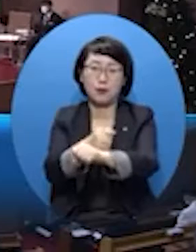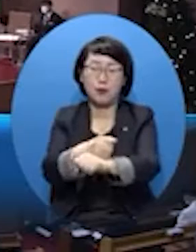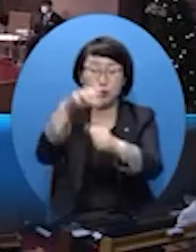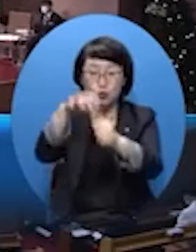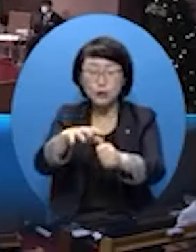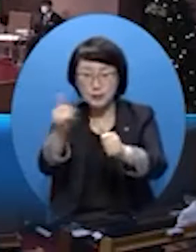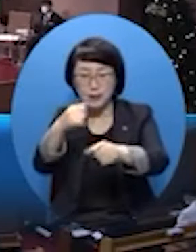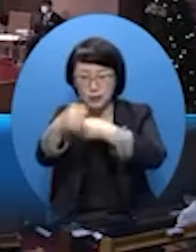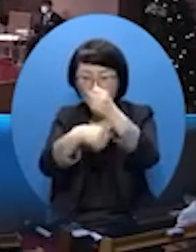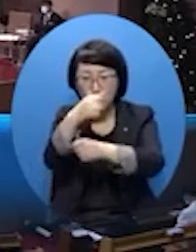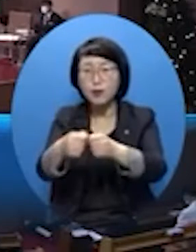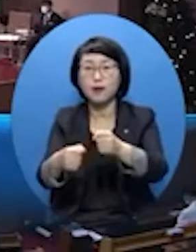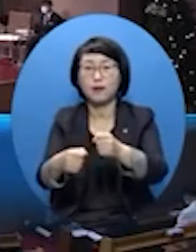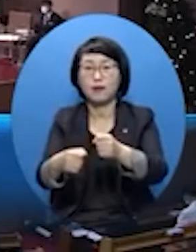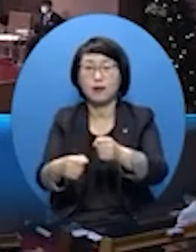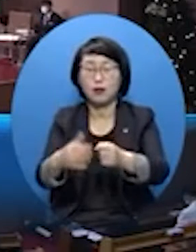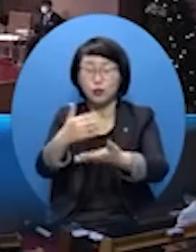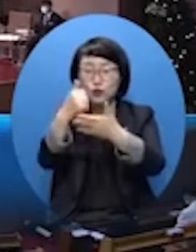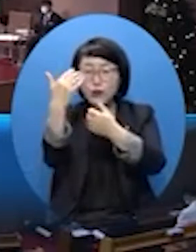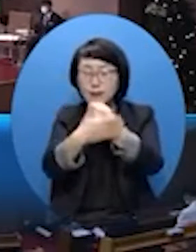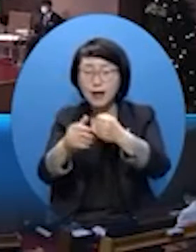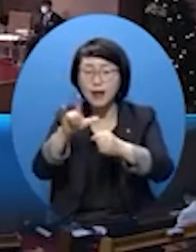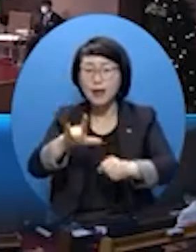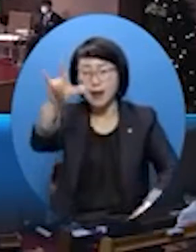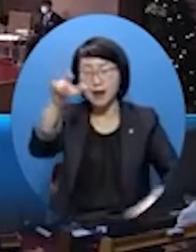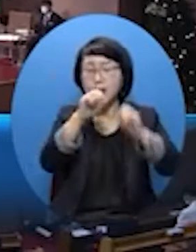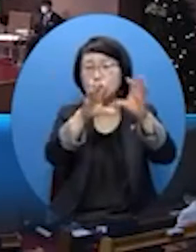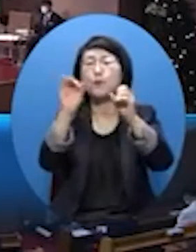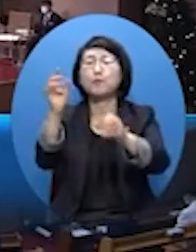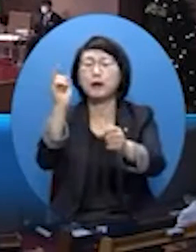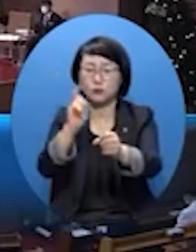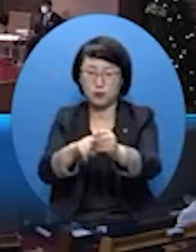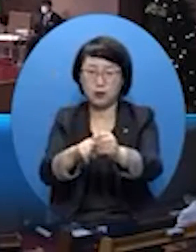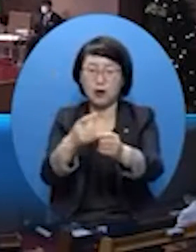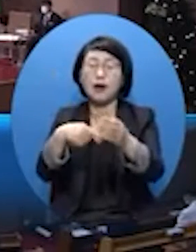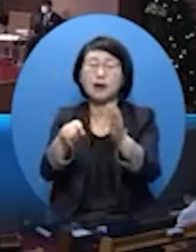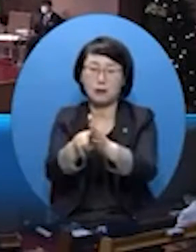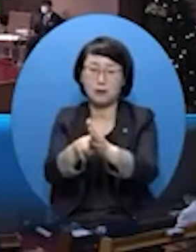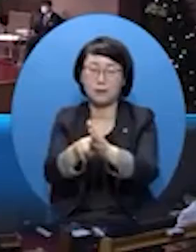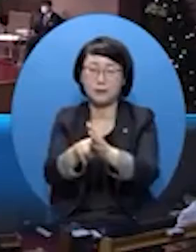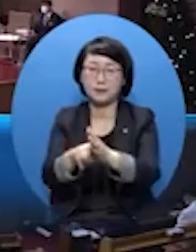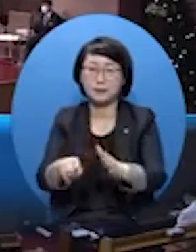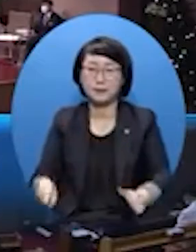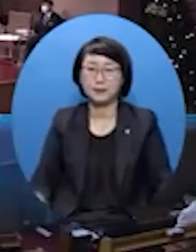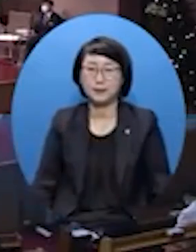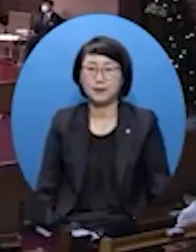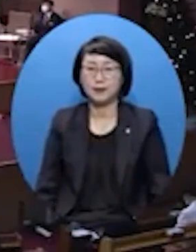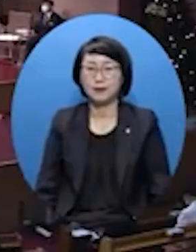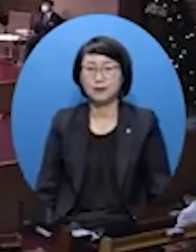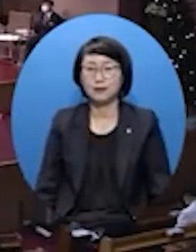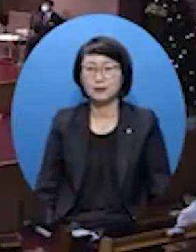전파하며 눌린 자를 자유롭게 하고 주의 은혜의 해를 전파하게 하려 하심이라 하였더라.